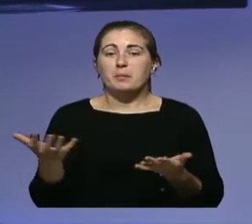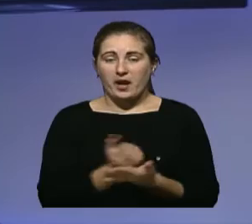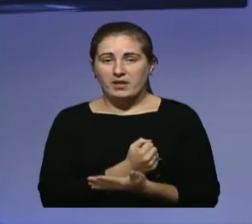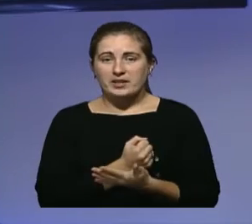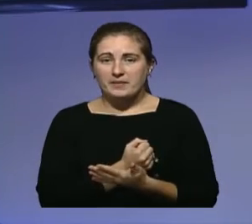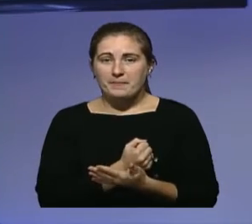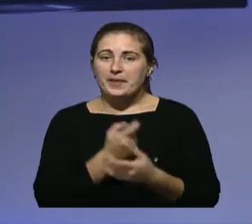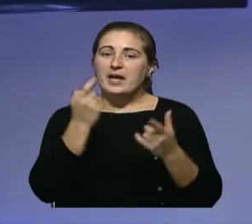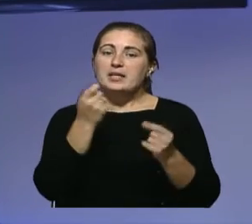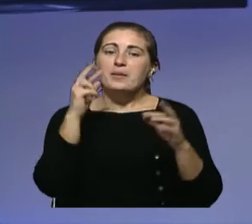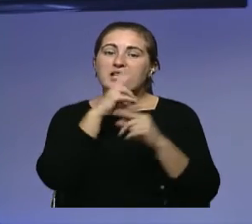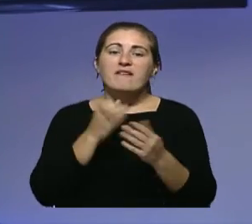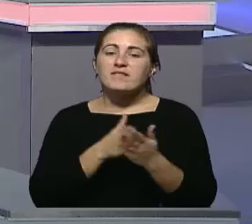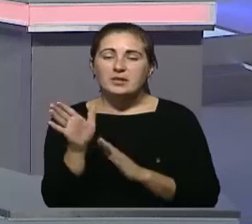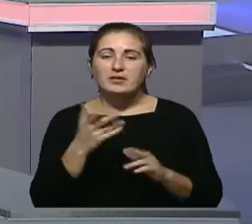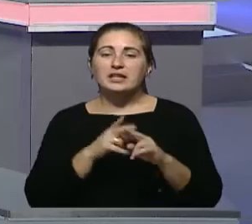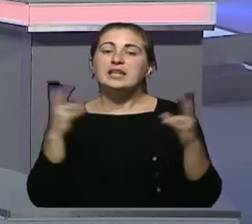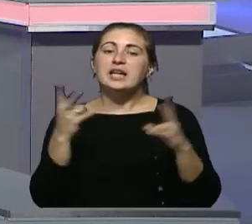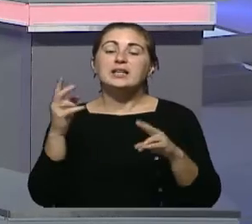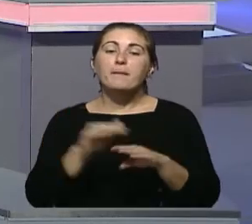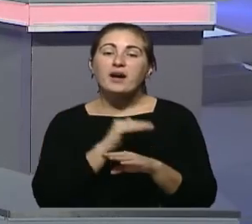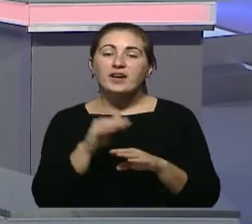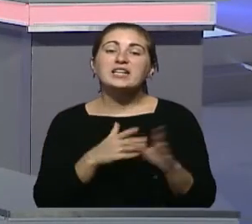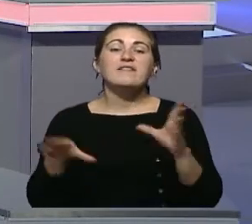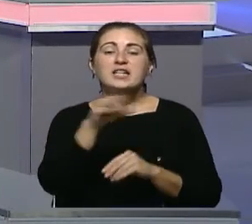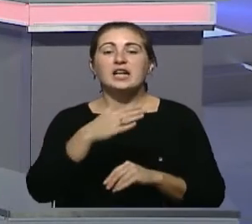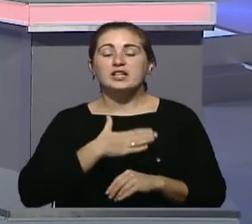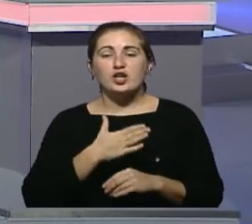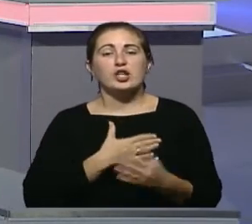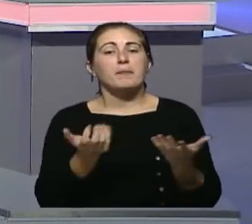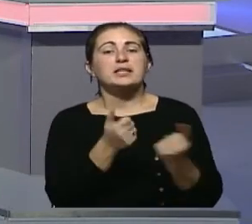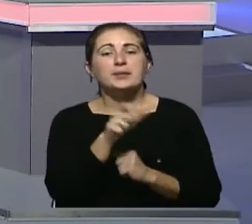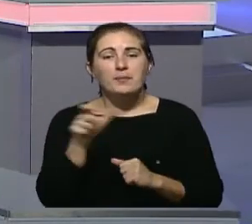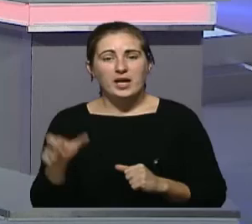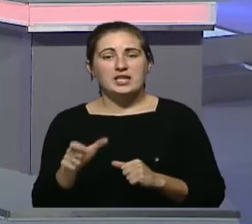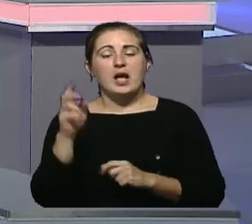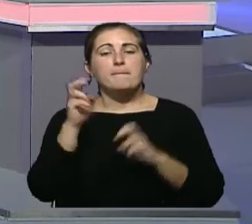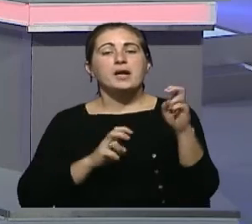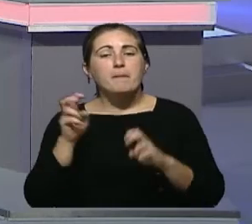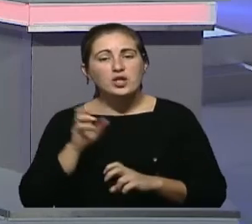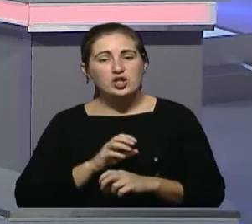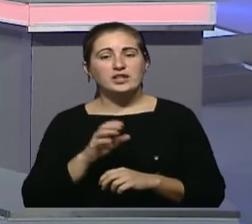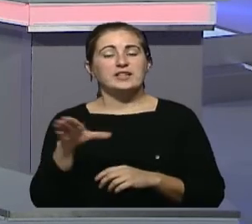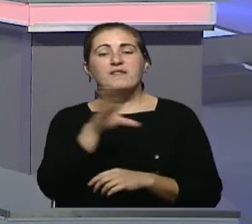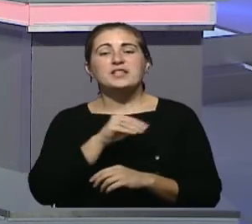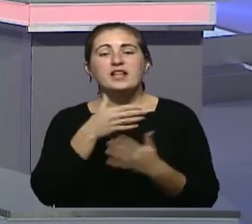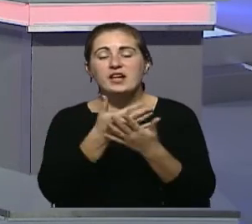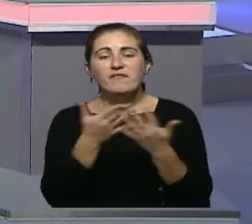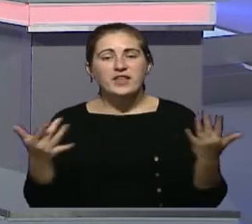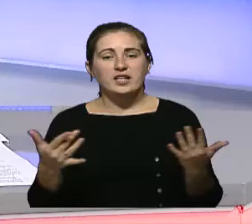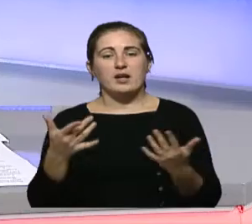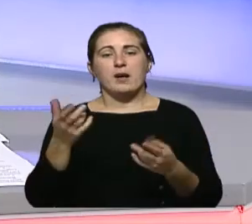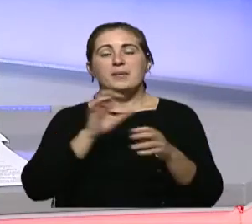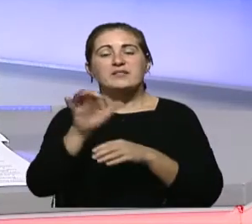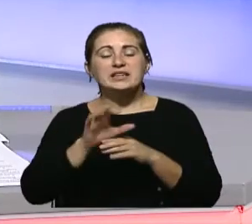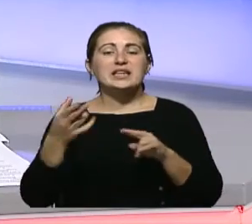Не, неправильно ведомство. Это надо похвалить всех наших предпринимателей, промышленность, все виды, да,